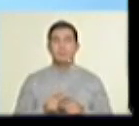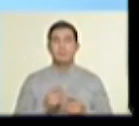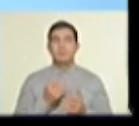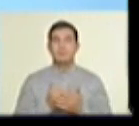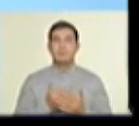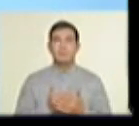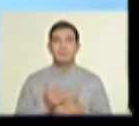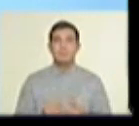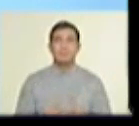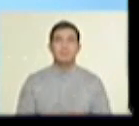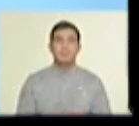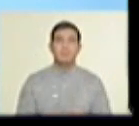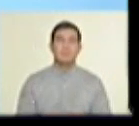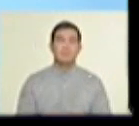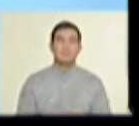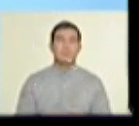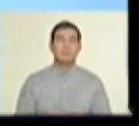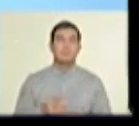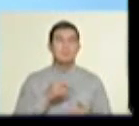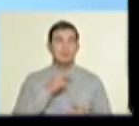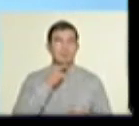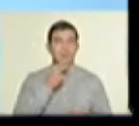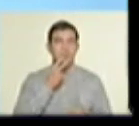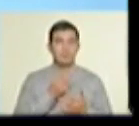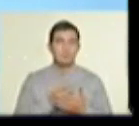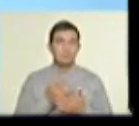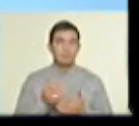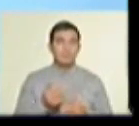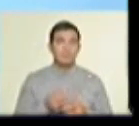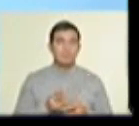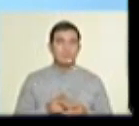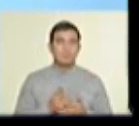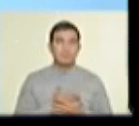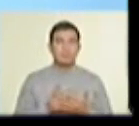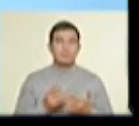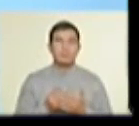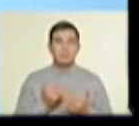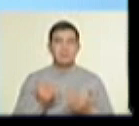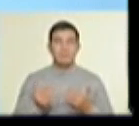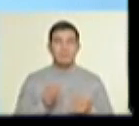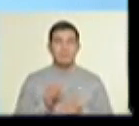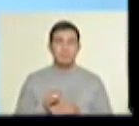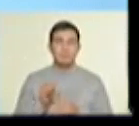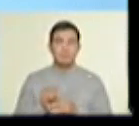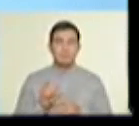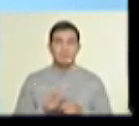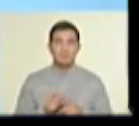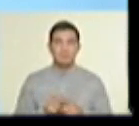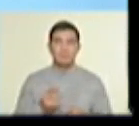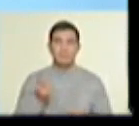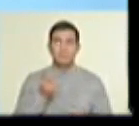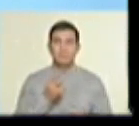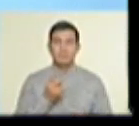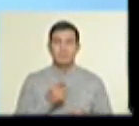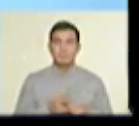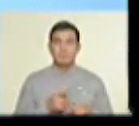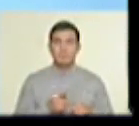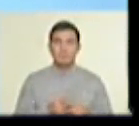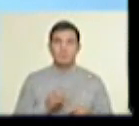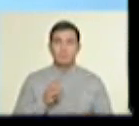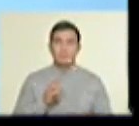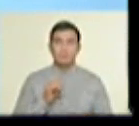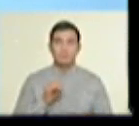keltirishimiz mumkin. E'tibor bergan bo'lsangiz, ushbu qo'shma otlar tarkibidagi ikinci kısım